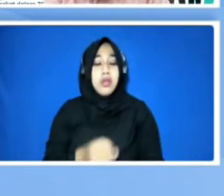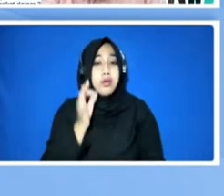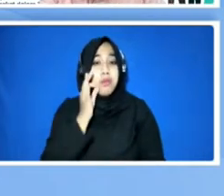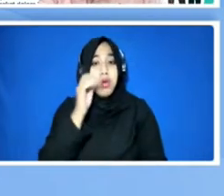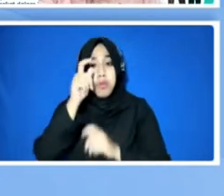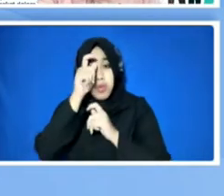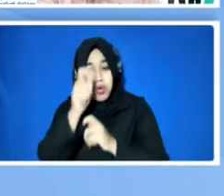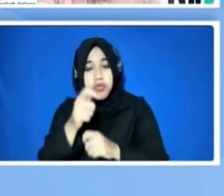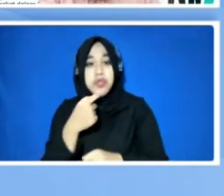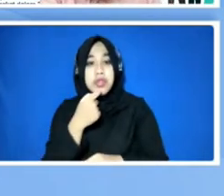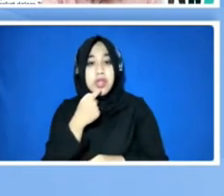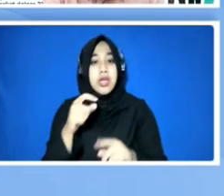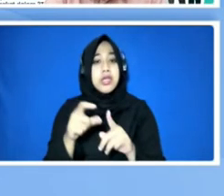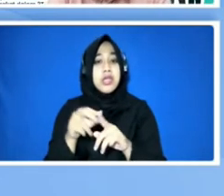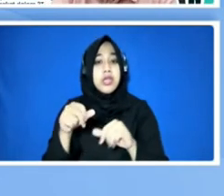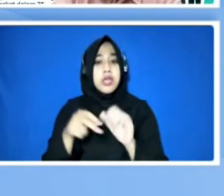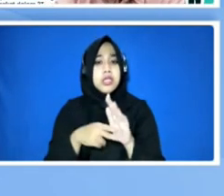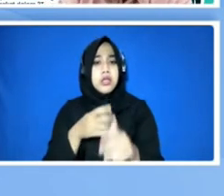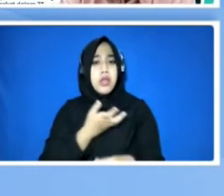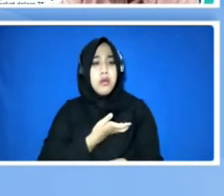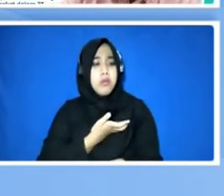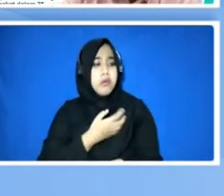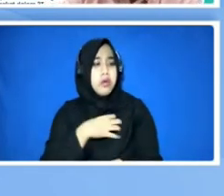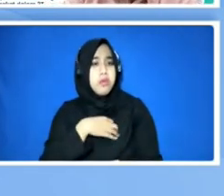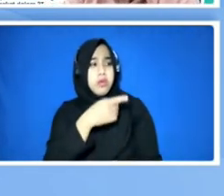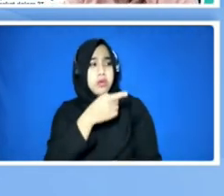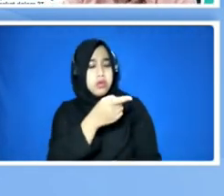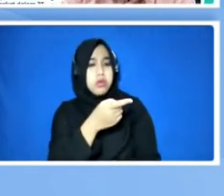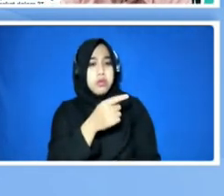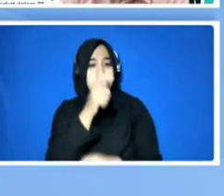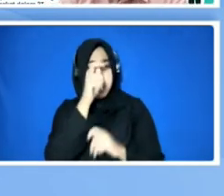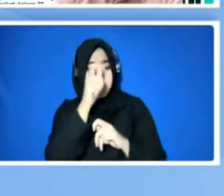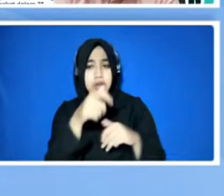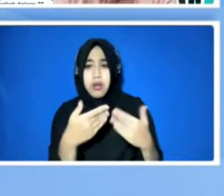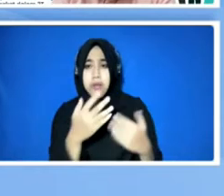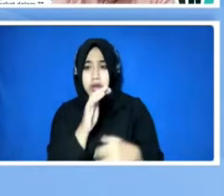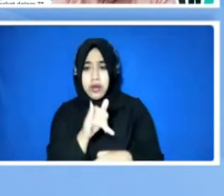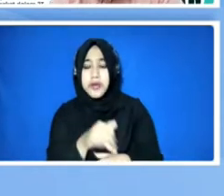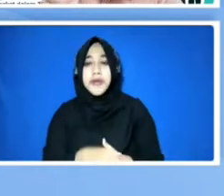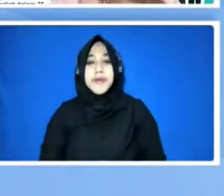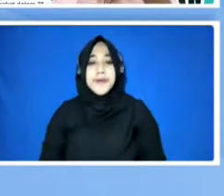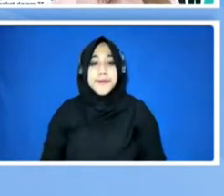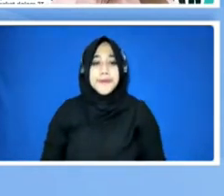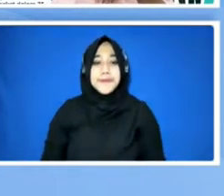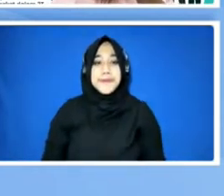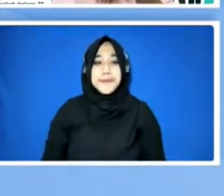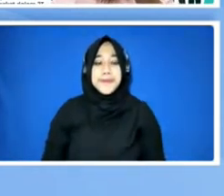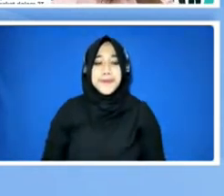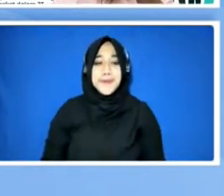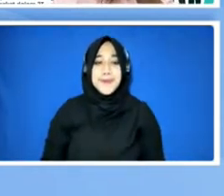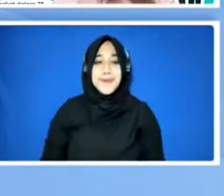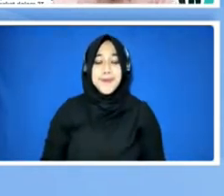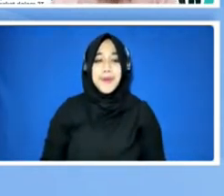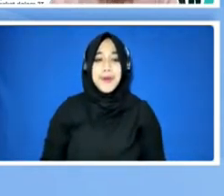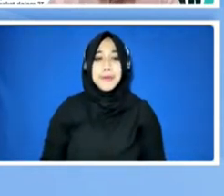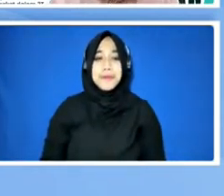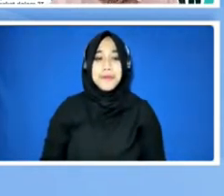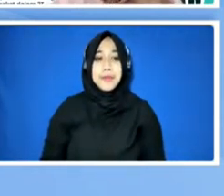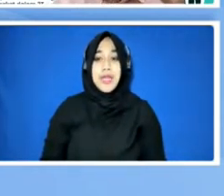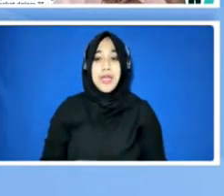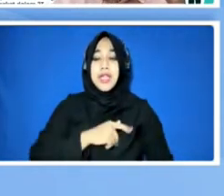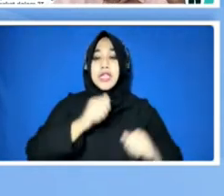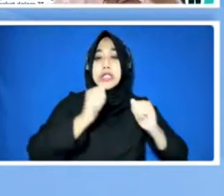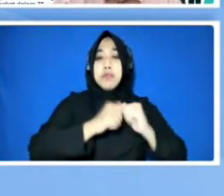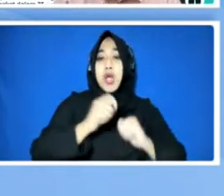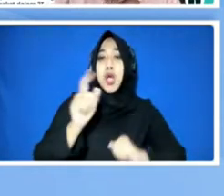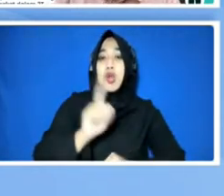Terkait baik. Dengan dirijen yang Profesor maksud, Profesor? Ya. Tinggal kita mbakati siapa nanti